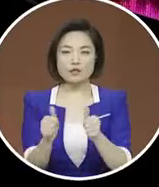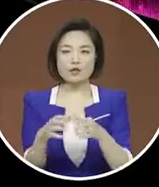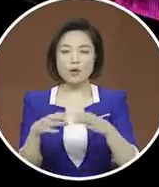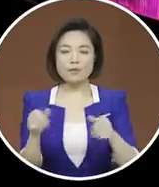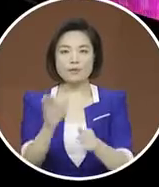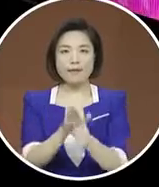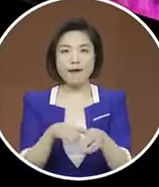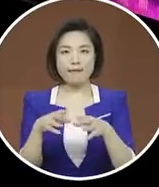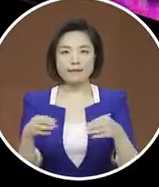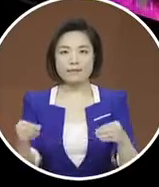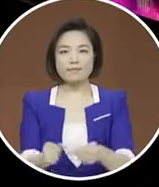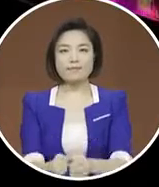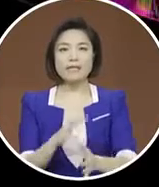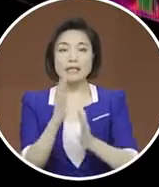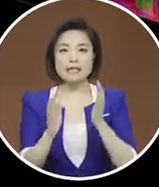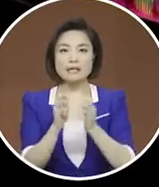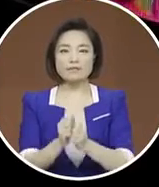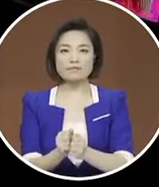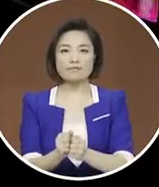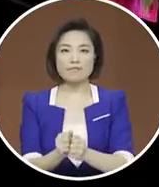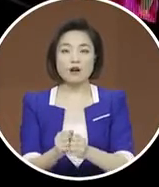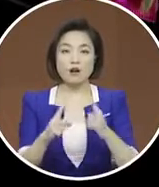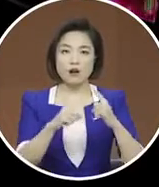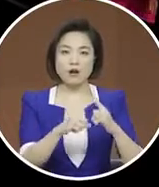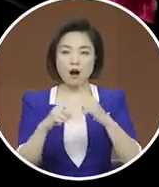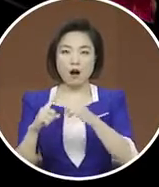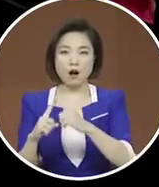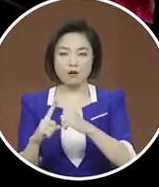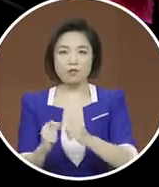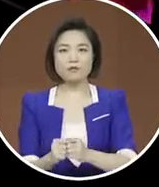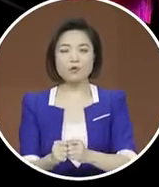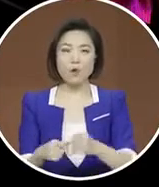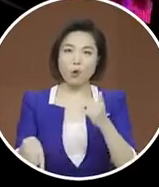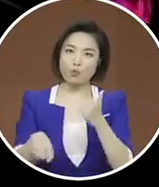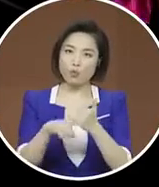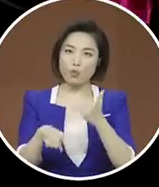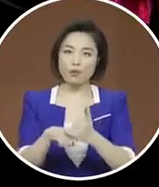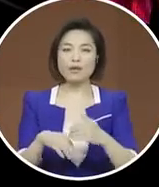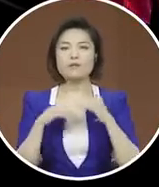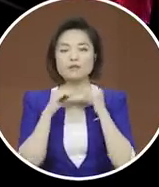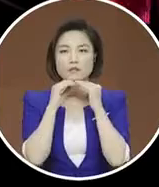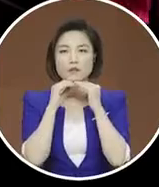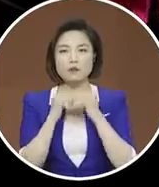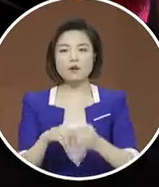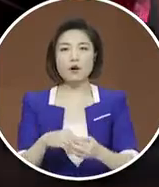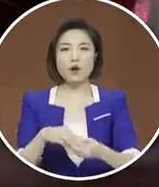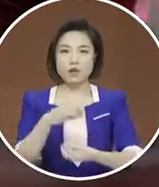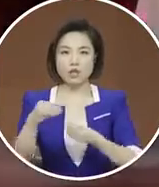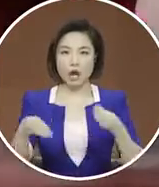情，讲述发生在人与人之间的鼓励、等候、交流。